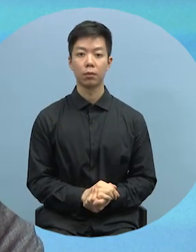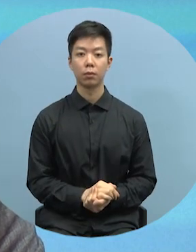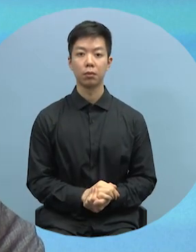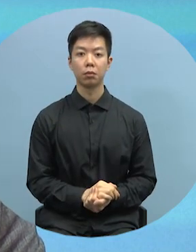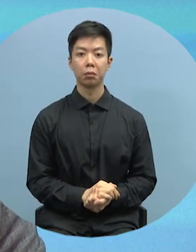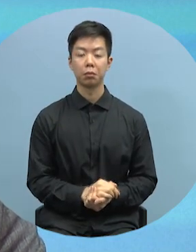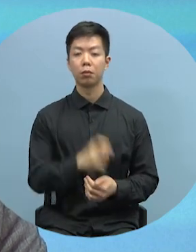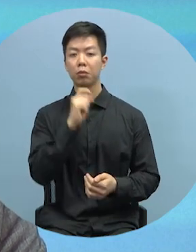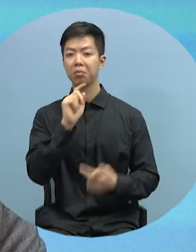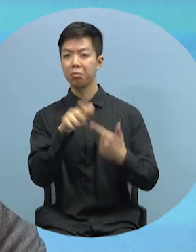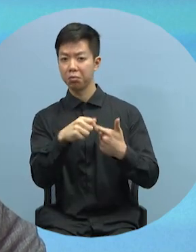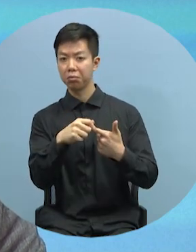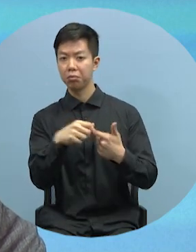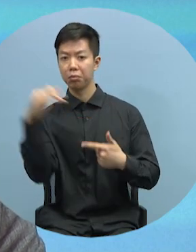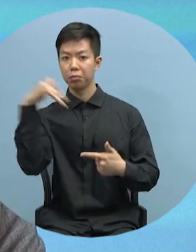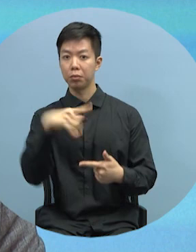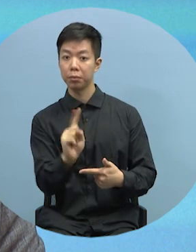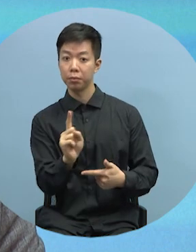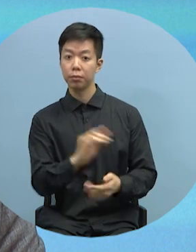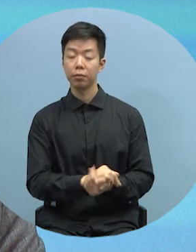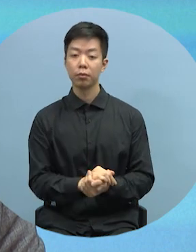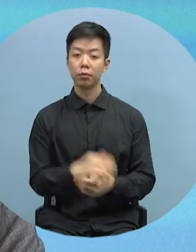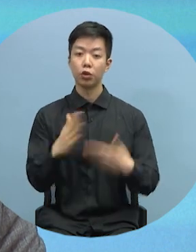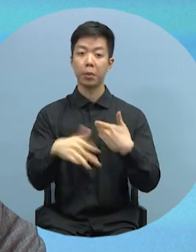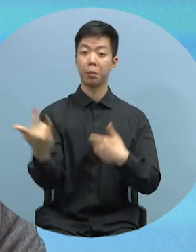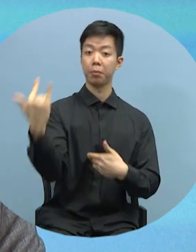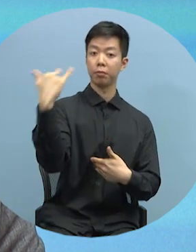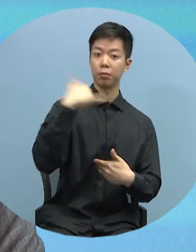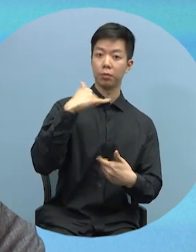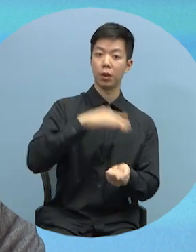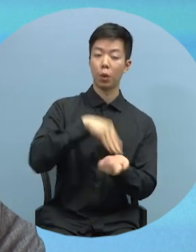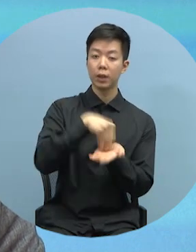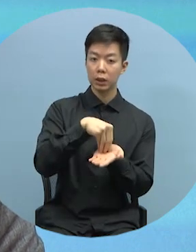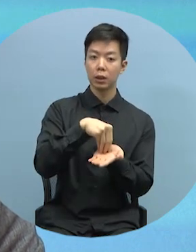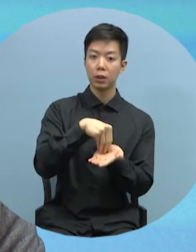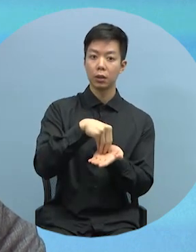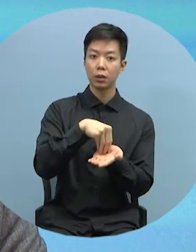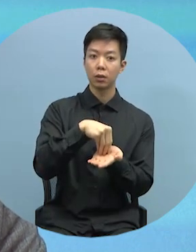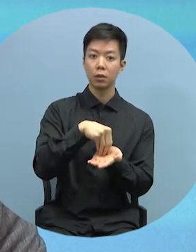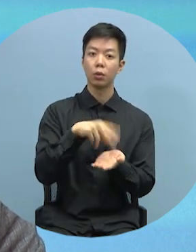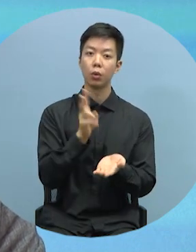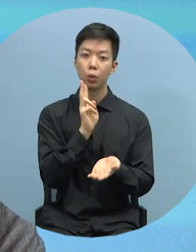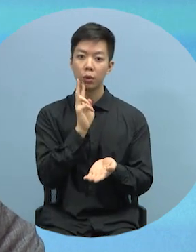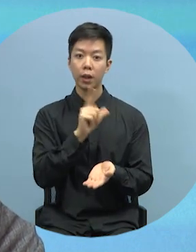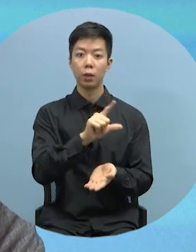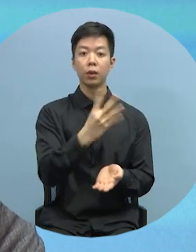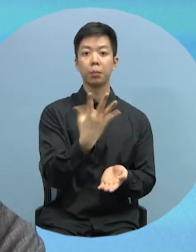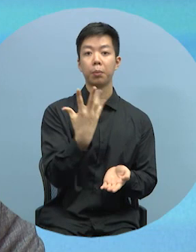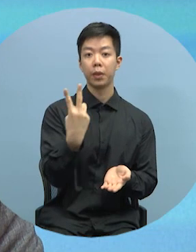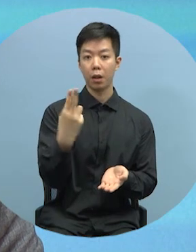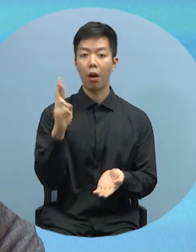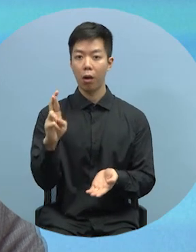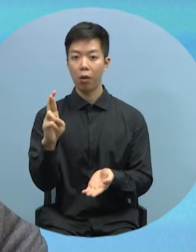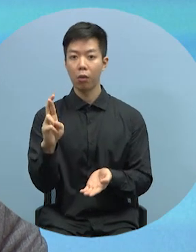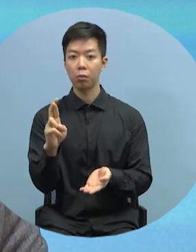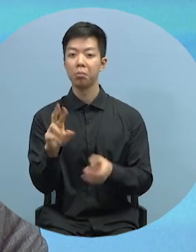個趨勢咧，就係似乎喺輸入嗰個個案嘅壓力上咧，就似乎 L452R 咧就開始慢慢